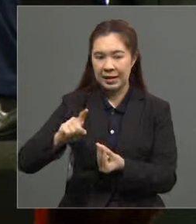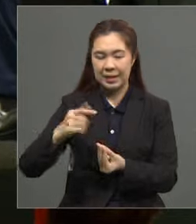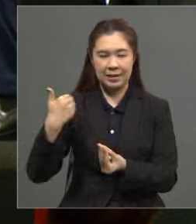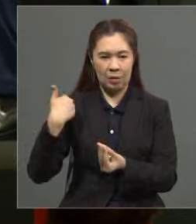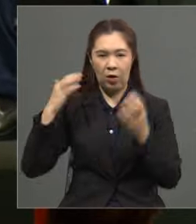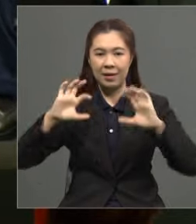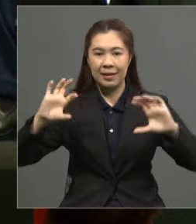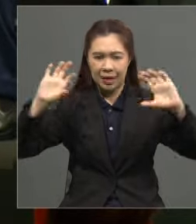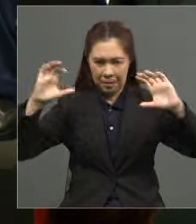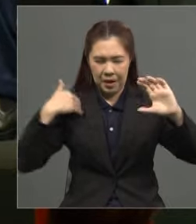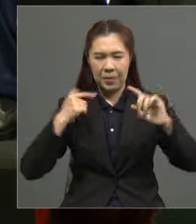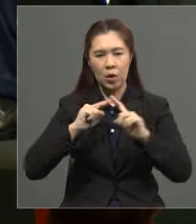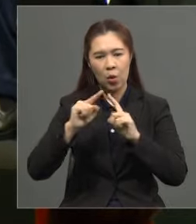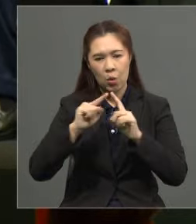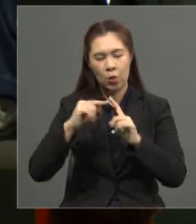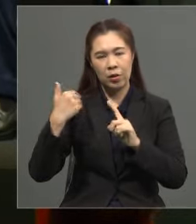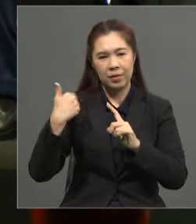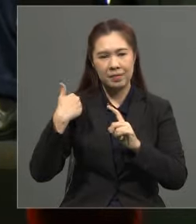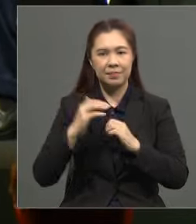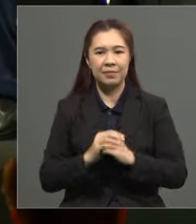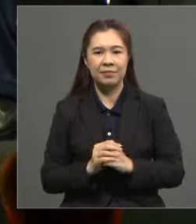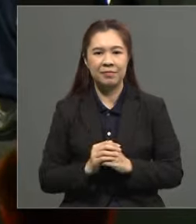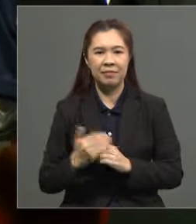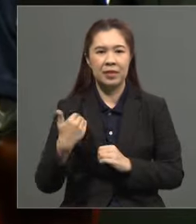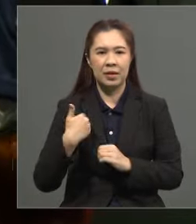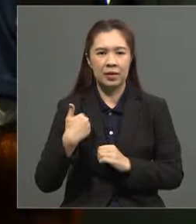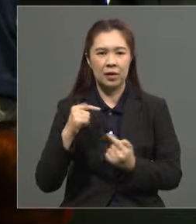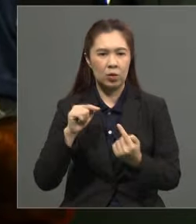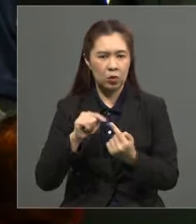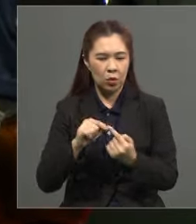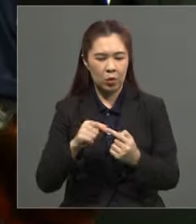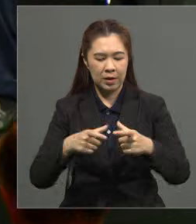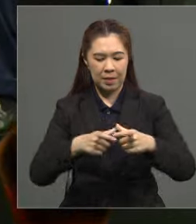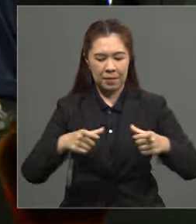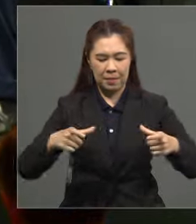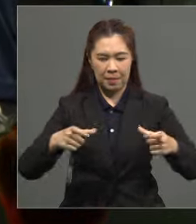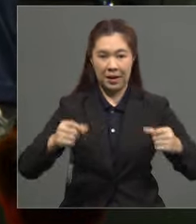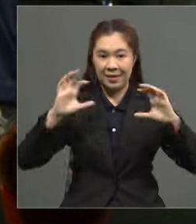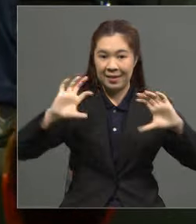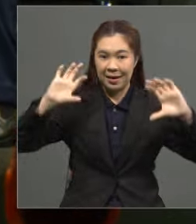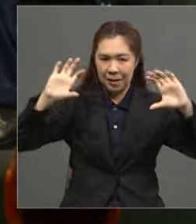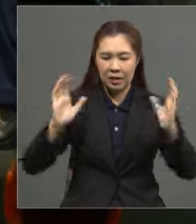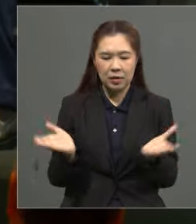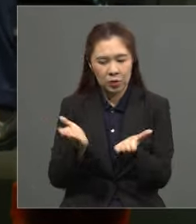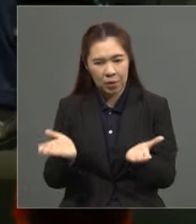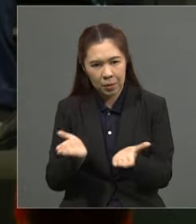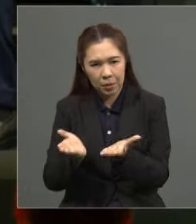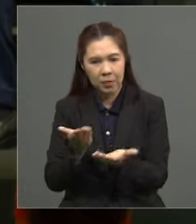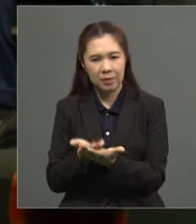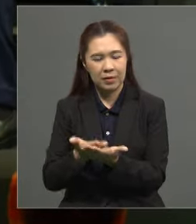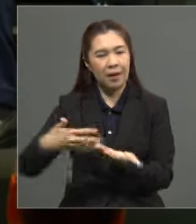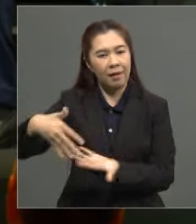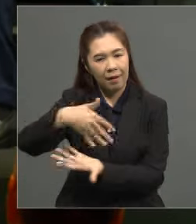เองถึงความเป็นไปได้ว่าจะออก stable coin ที่มีพันธบัตรรัฐบาลเป็นตัวสนับสนุนเพื่อให้มีสภาพคล่องขณะ